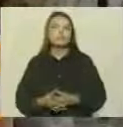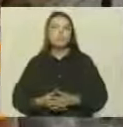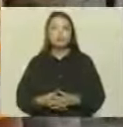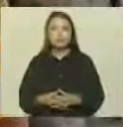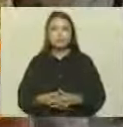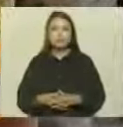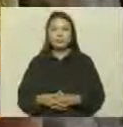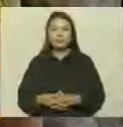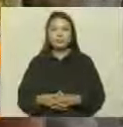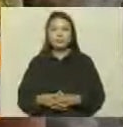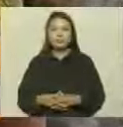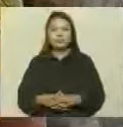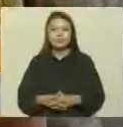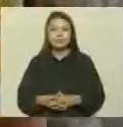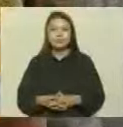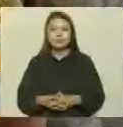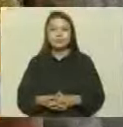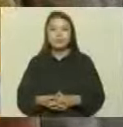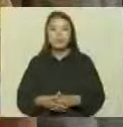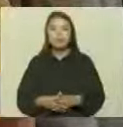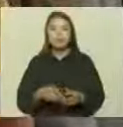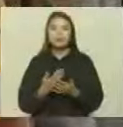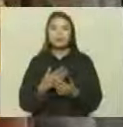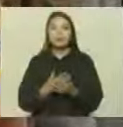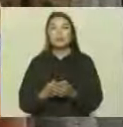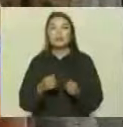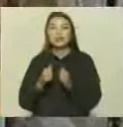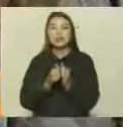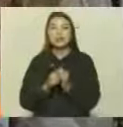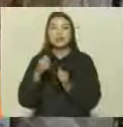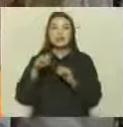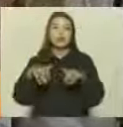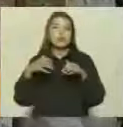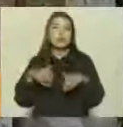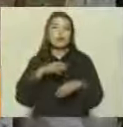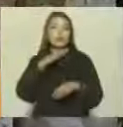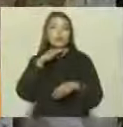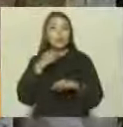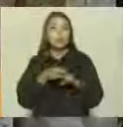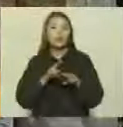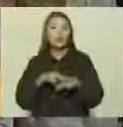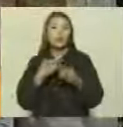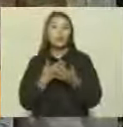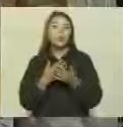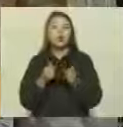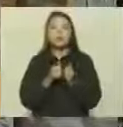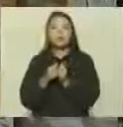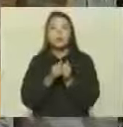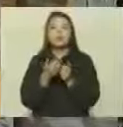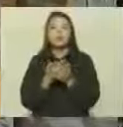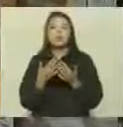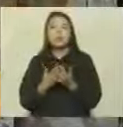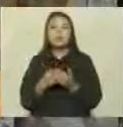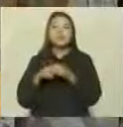ел халықтың ортасында 60 ит бағады деген ол масқара ғой, сөздің шынына қалғанда. Бақпайсың, бақсын дей ме? Бірақ тоняққа далаға кету керек қой,